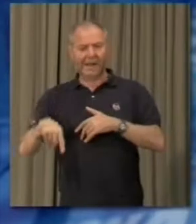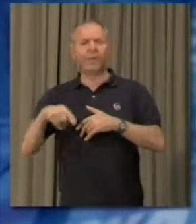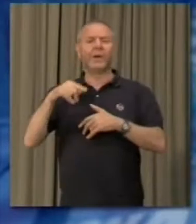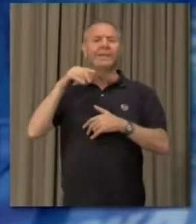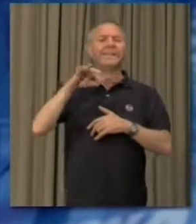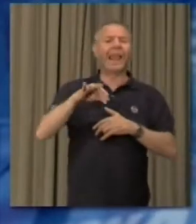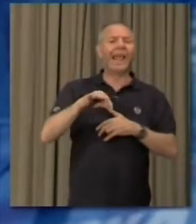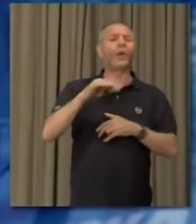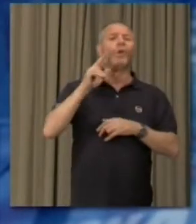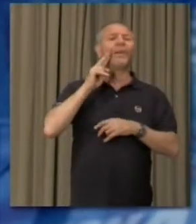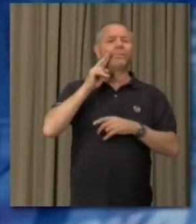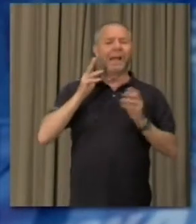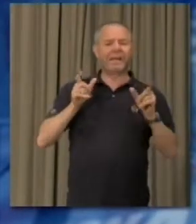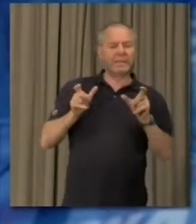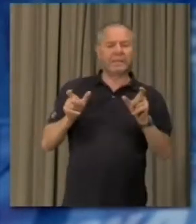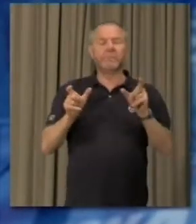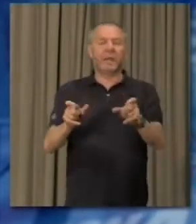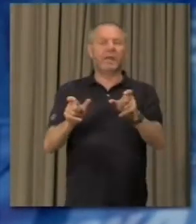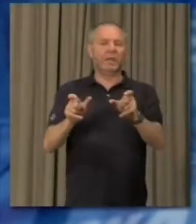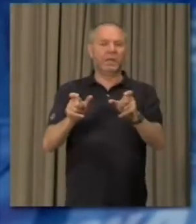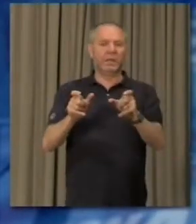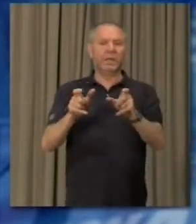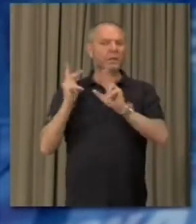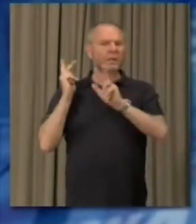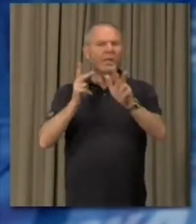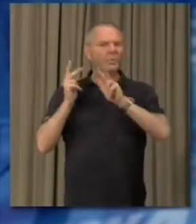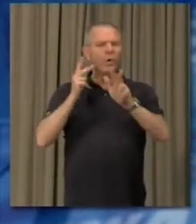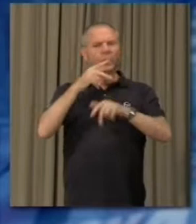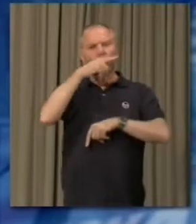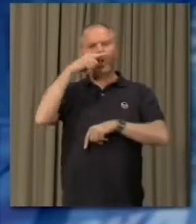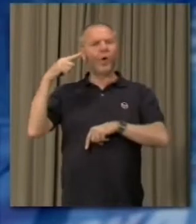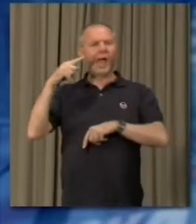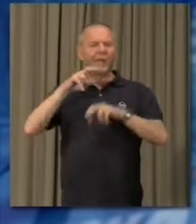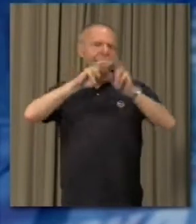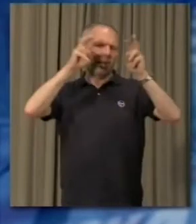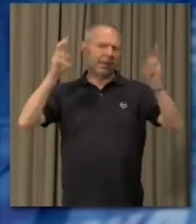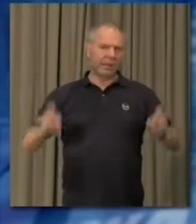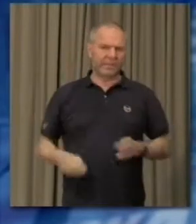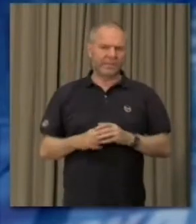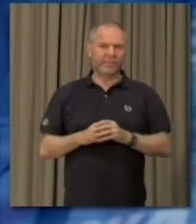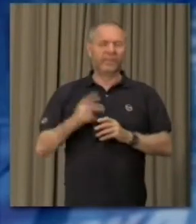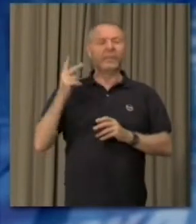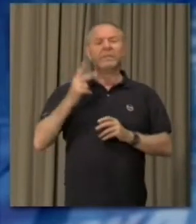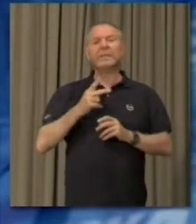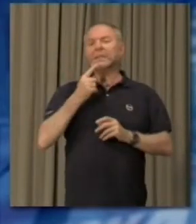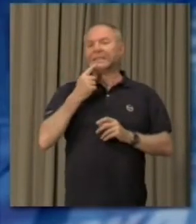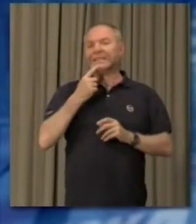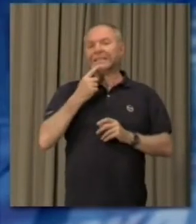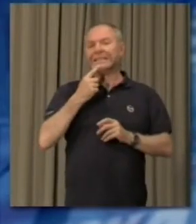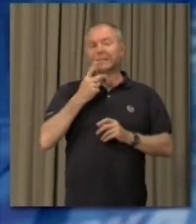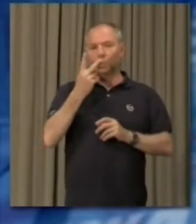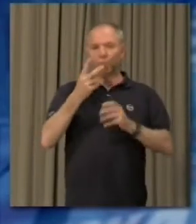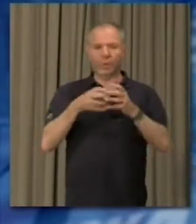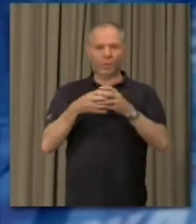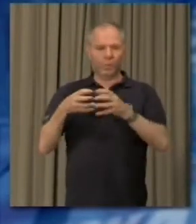e Verbania, ha permesso di stroncare il vasto traffico di cocaina. I poliziotti hanno accertato che ad operare erano due tipi diversi di